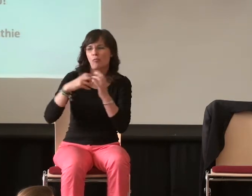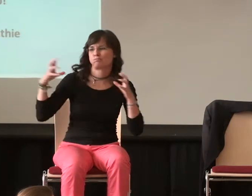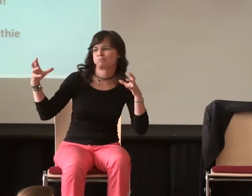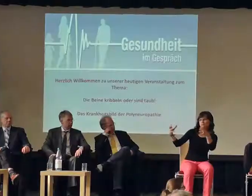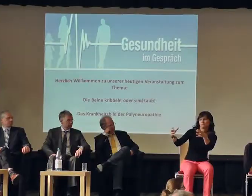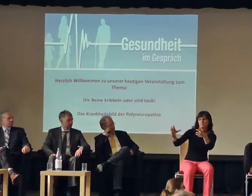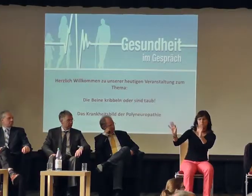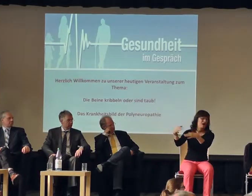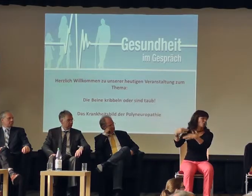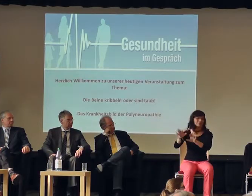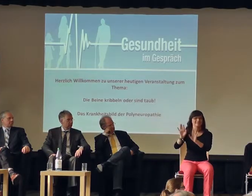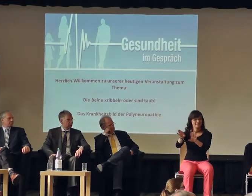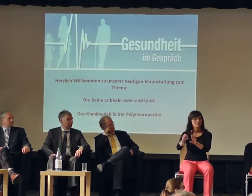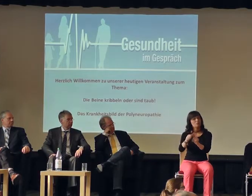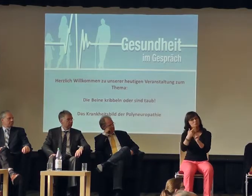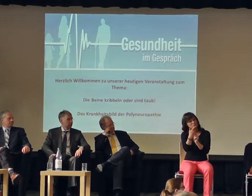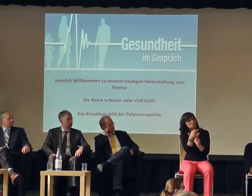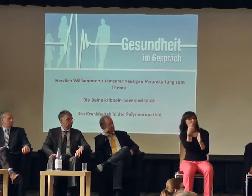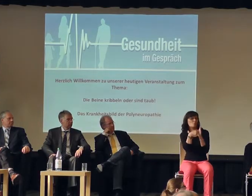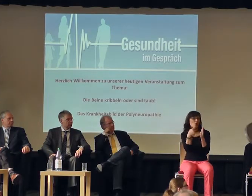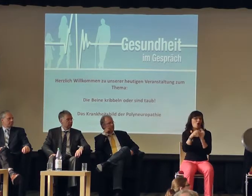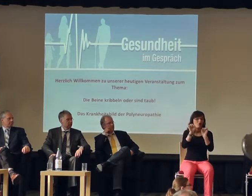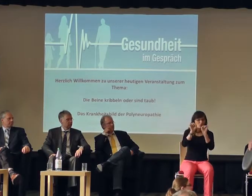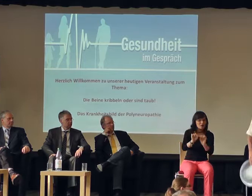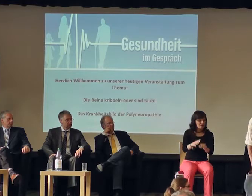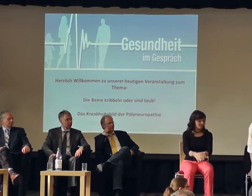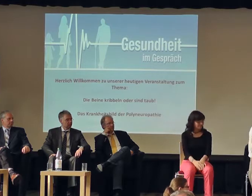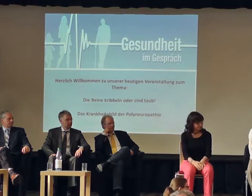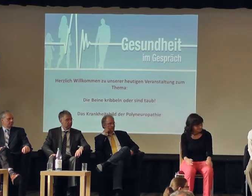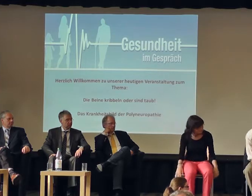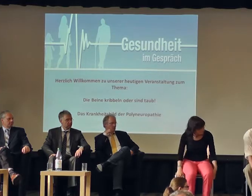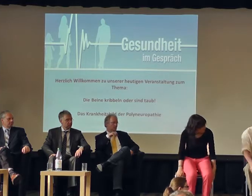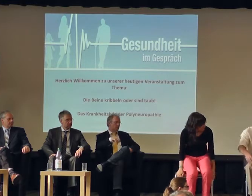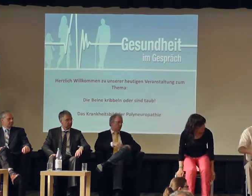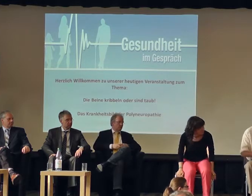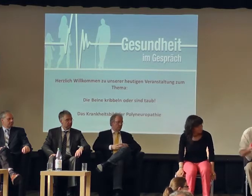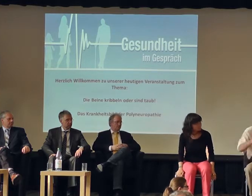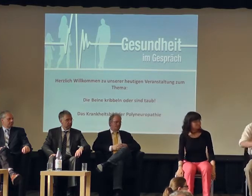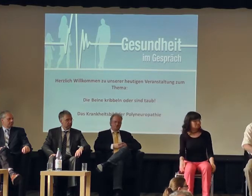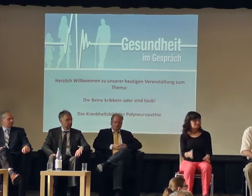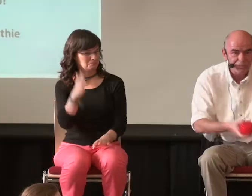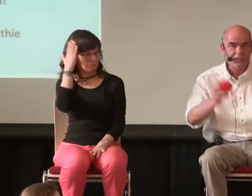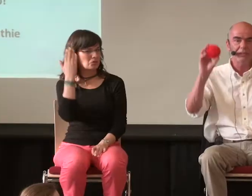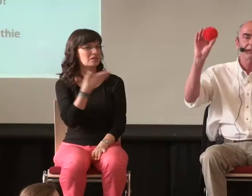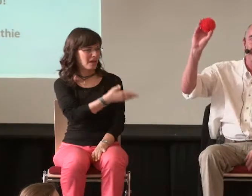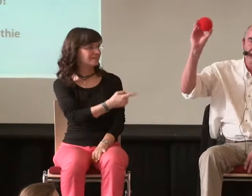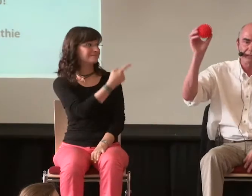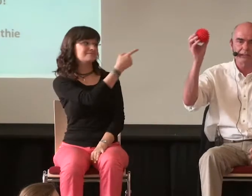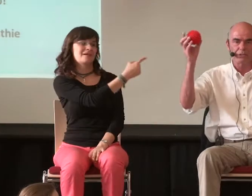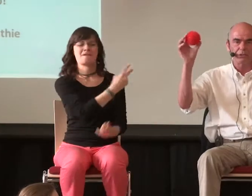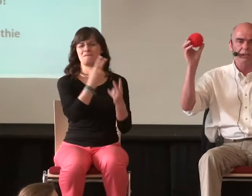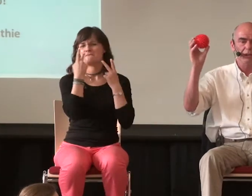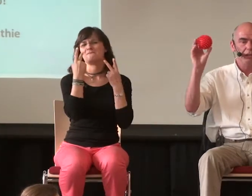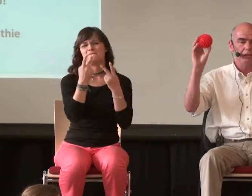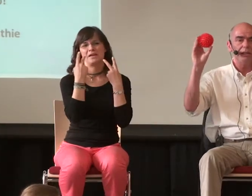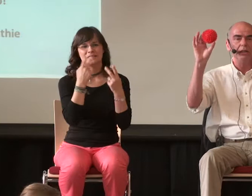physiotherapeutische Praxis, aber so die gängigen Geschichten, die, glaube ich, jeder auch schon mal gesehen hat, das ist so das wichtigste Gerät, das